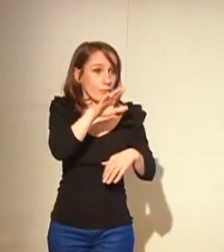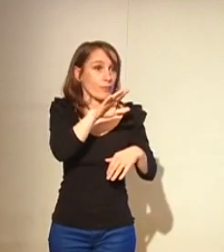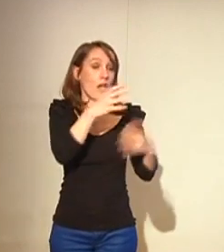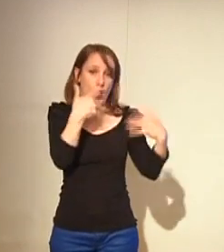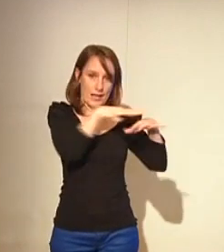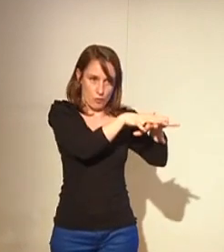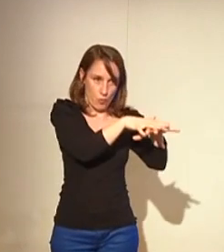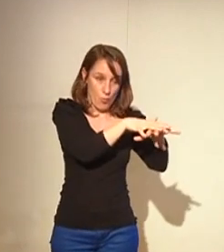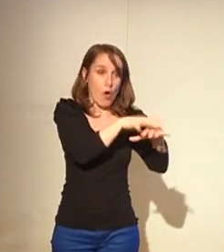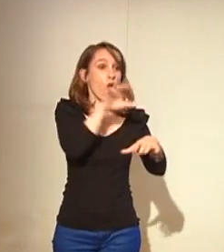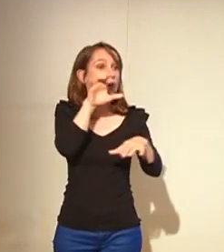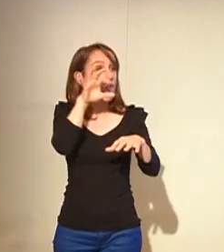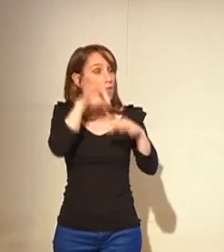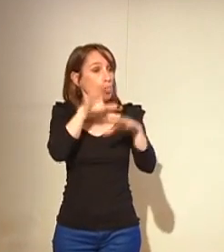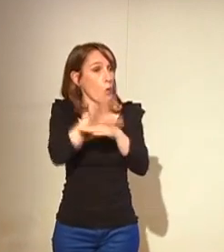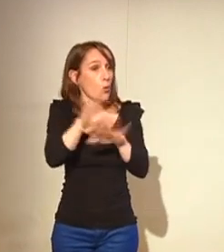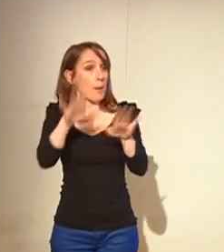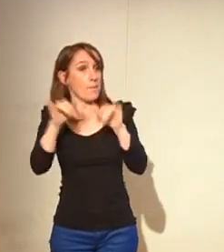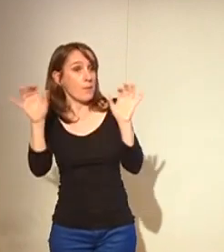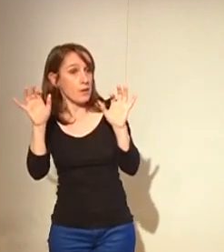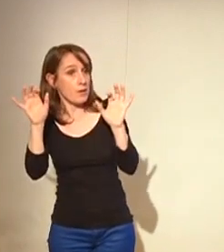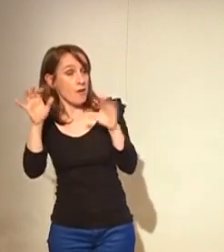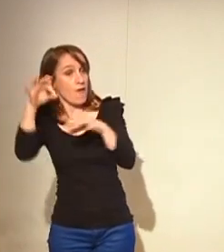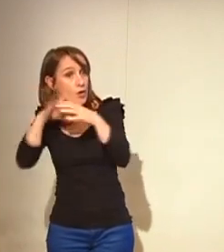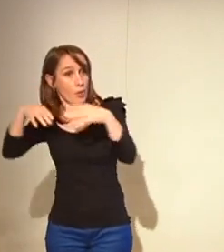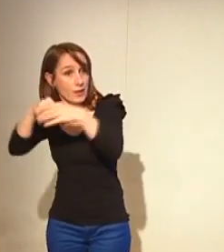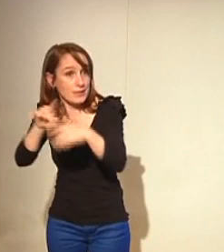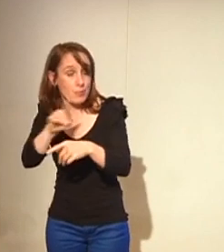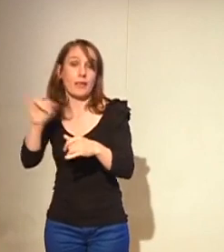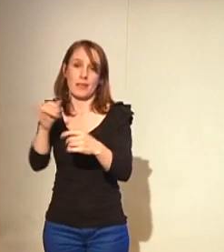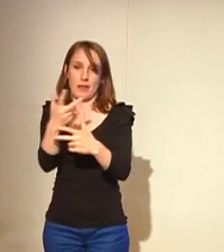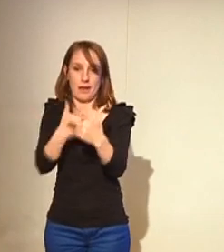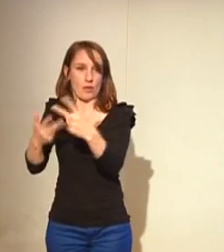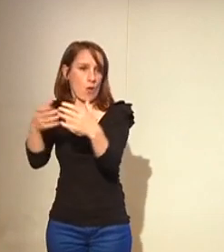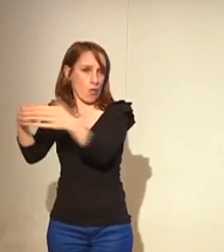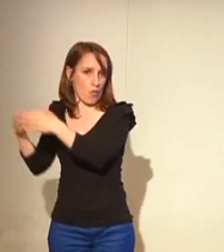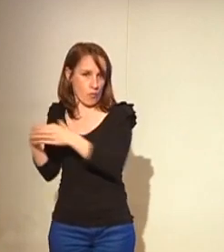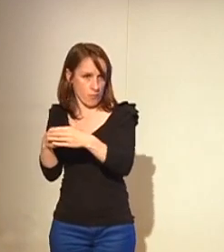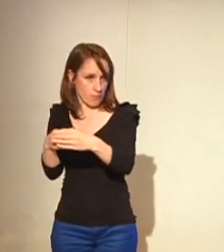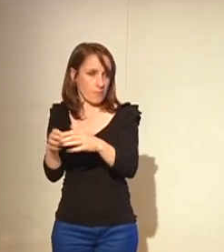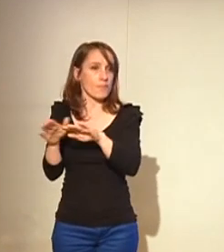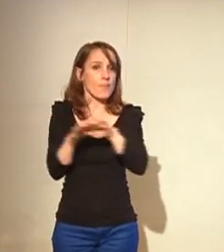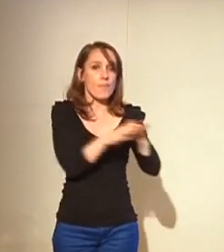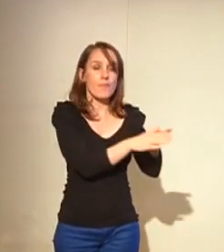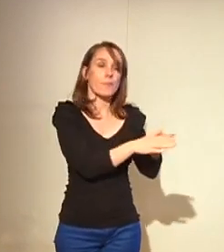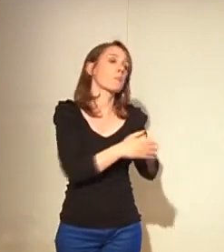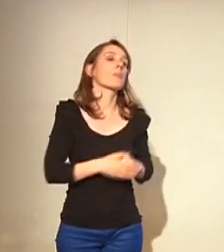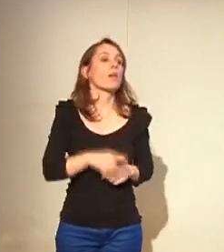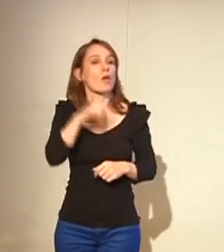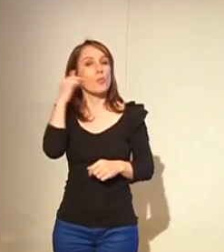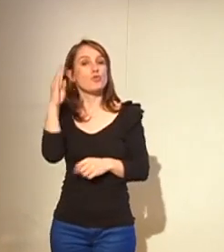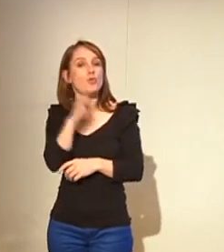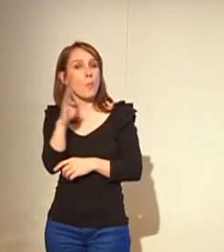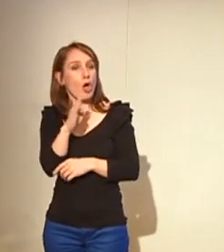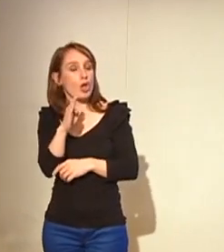qui vote contre qui s'abstient ne prend pas part au vote les trois autres groupes et pour Monsieur